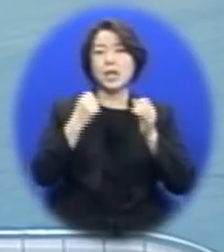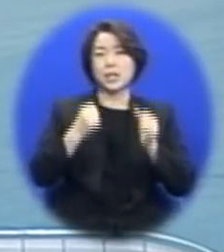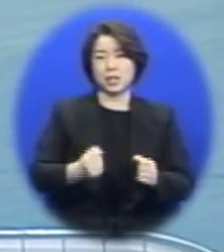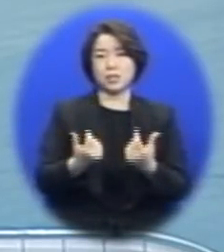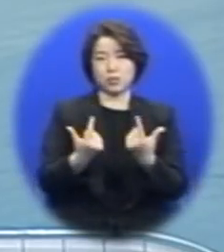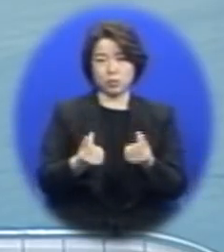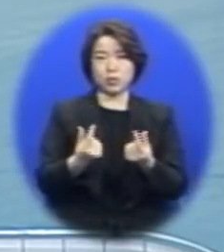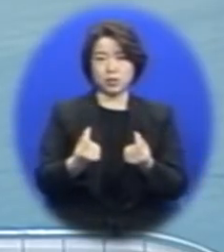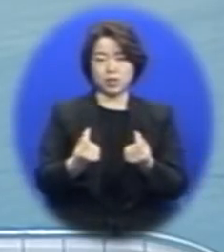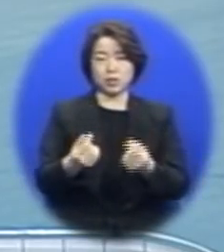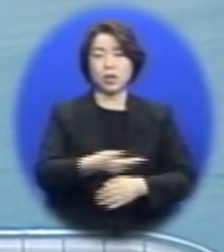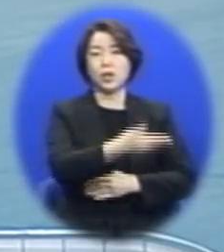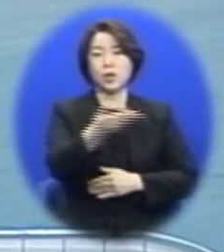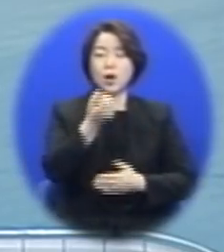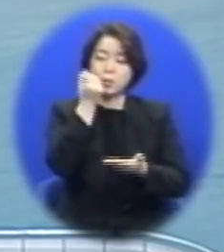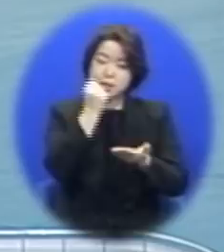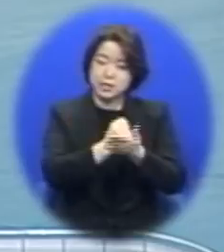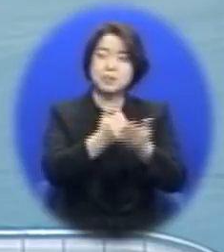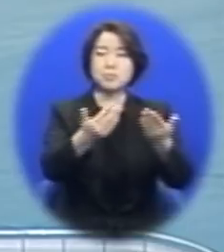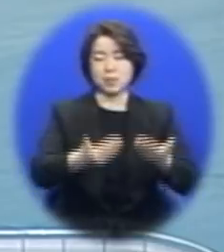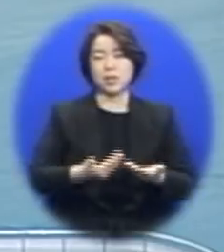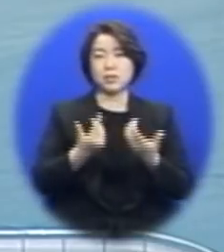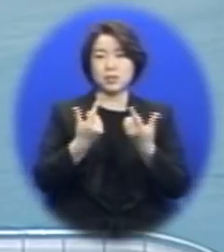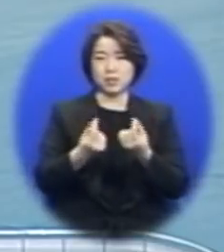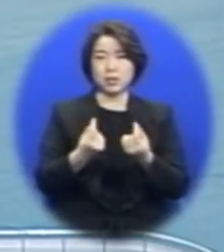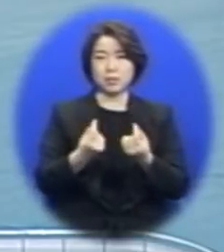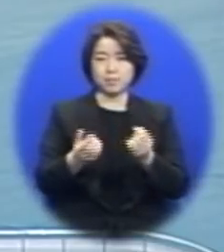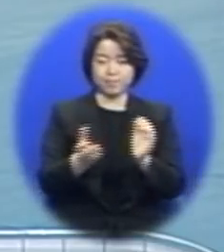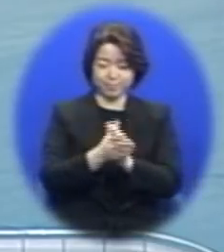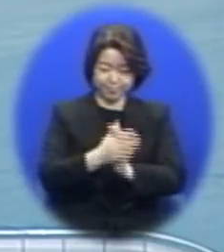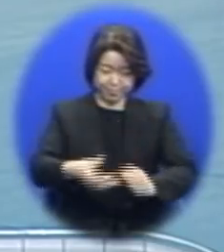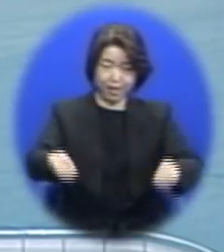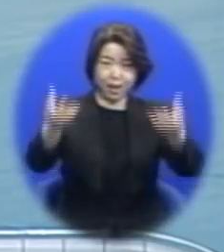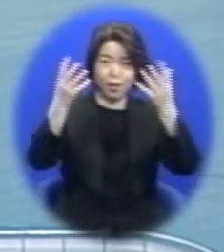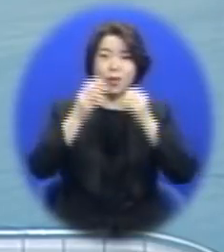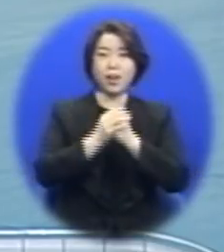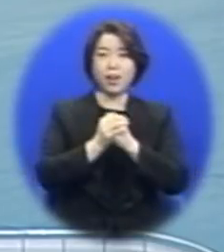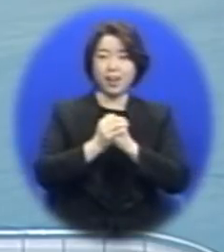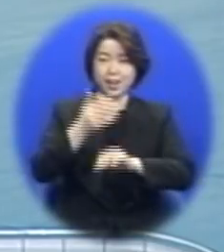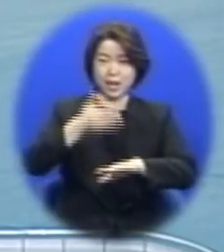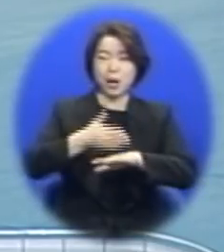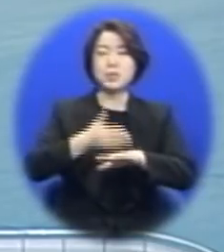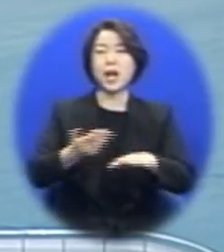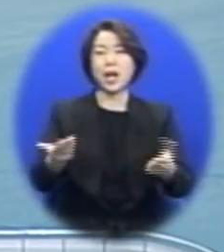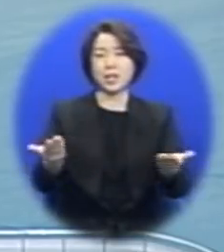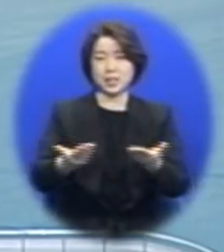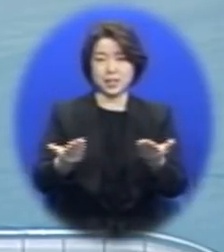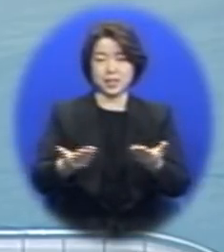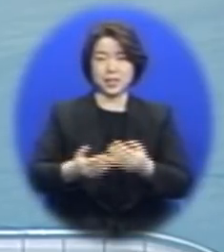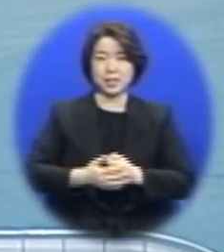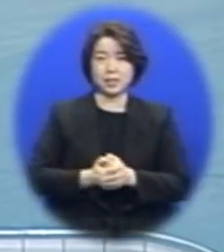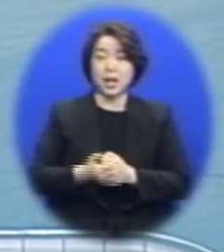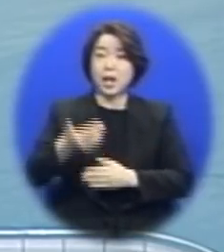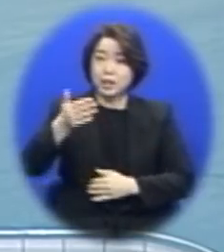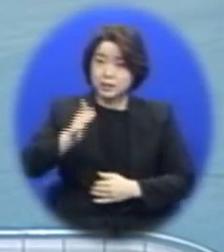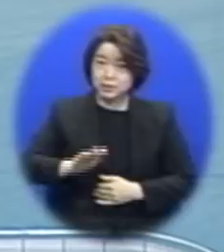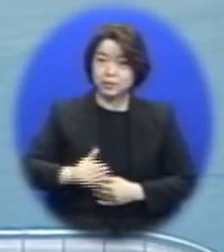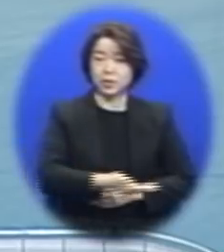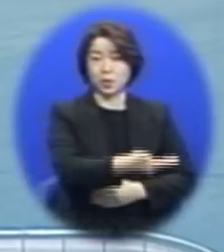여러분은 인침을 받은 사람. 할렐루야. 너무너무 감사한 일이죠. 그러나